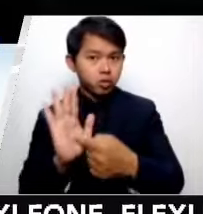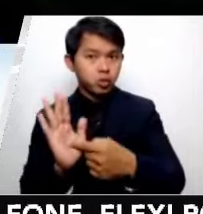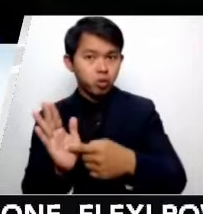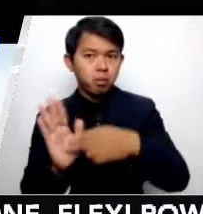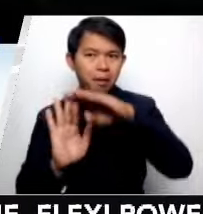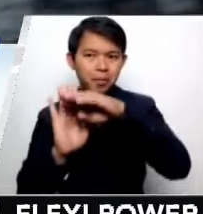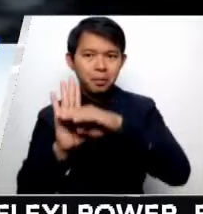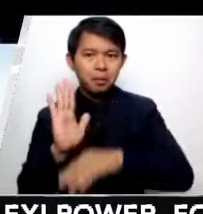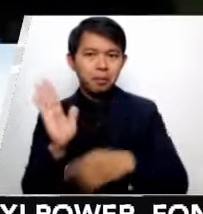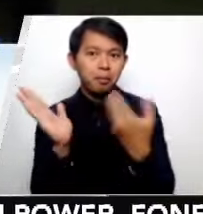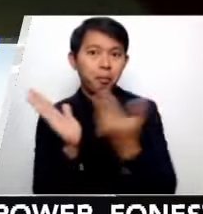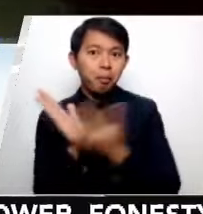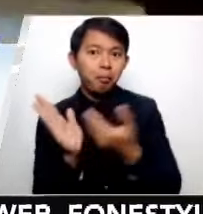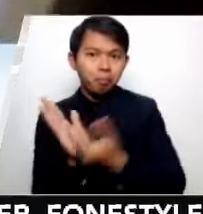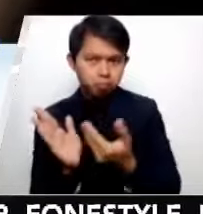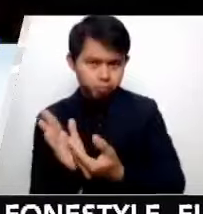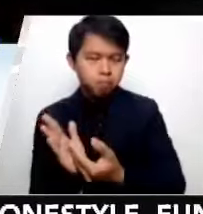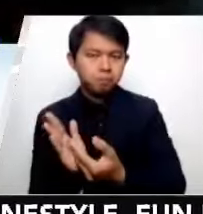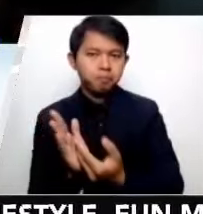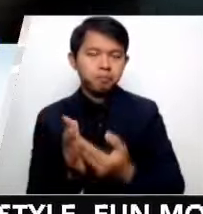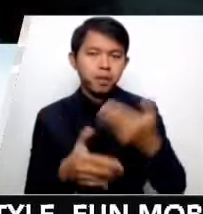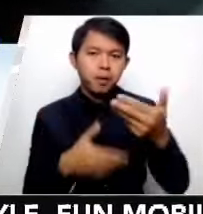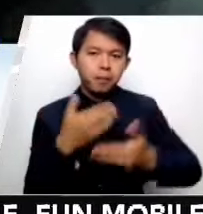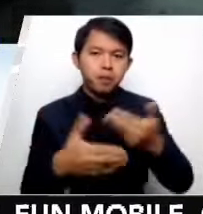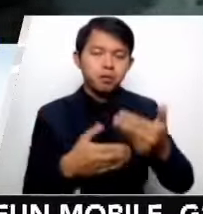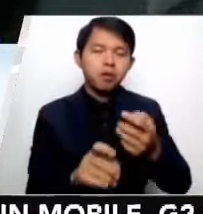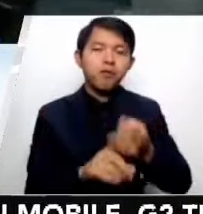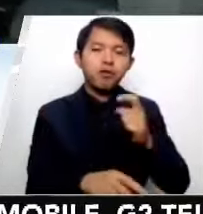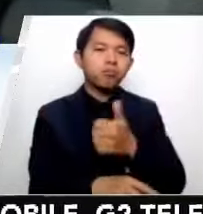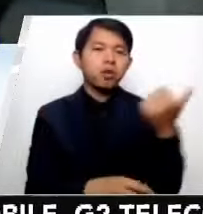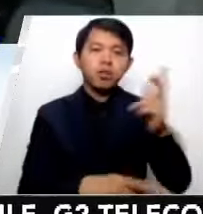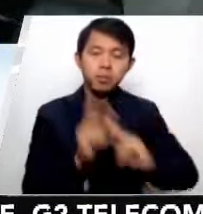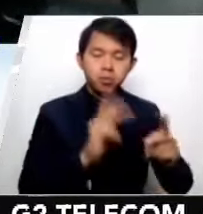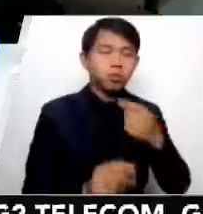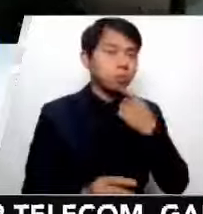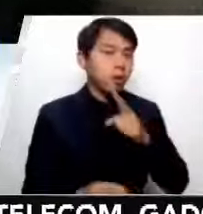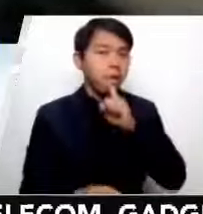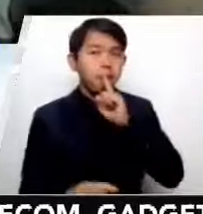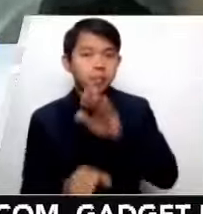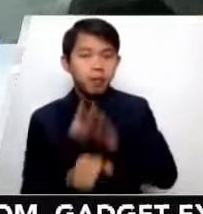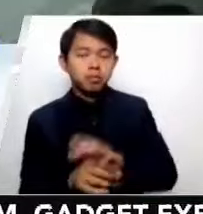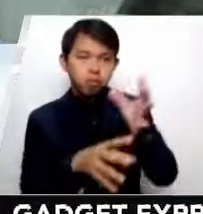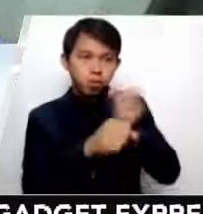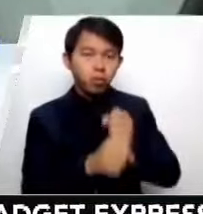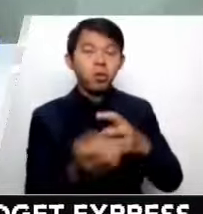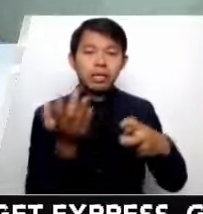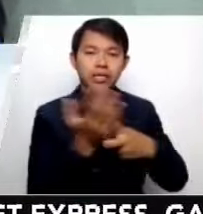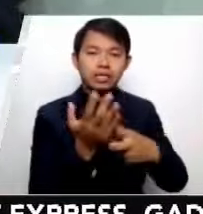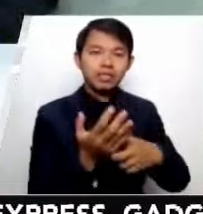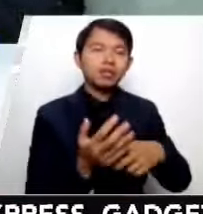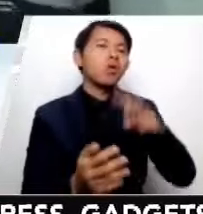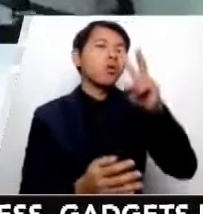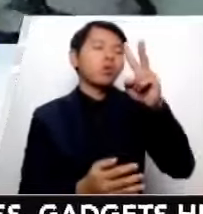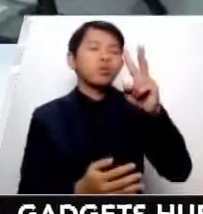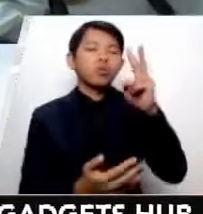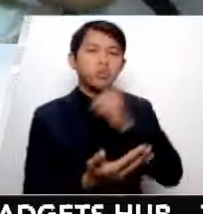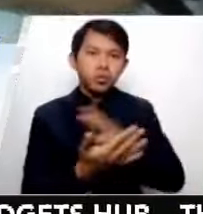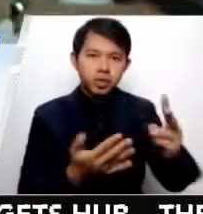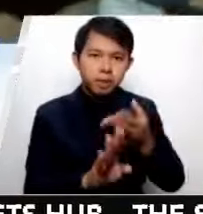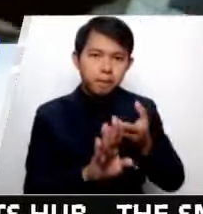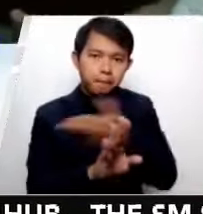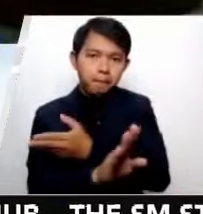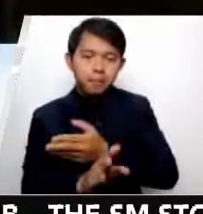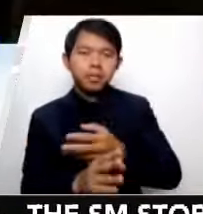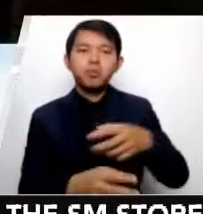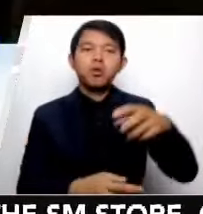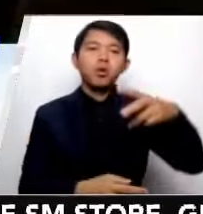other people. Pinangakuan daw siyang makukuha ang ticket 2 linggo bago ang concert. Pero nang dumating ang takdang petsa, hindi na